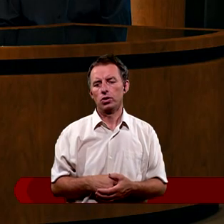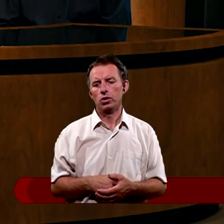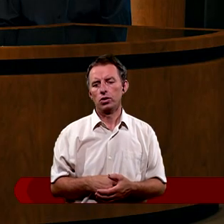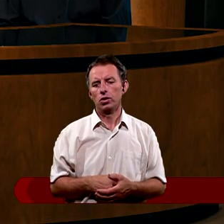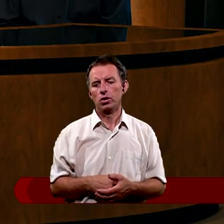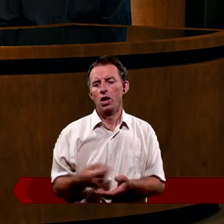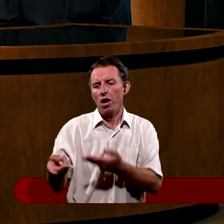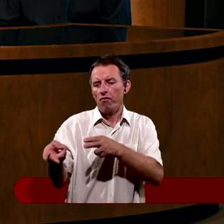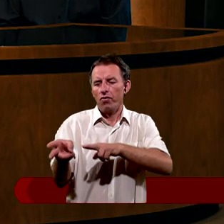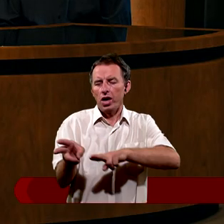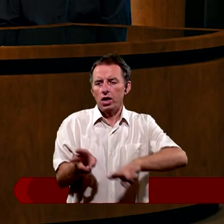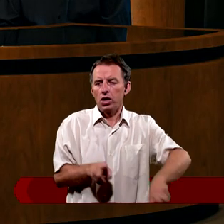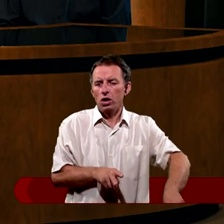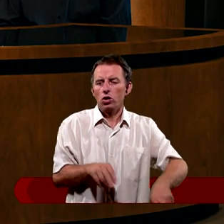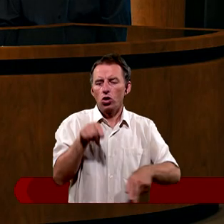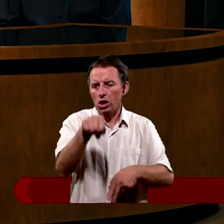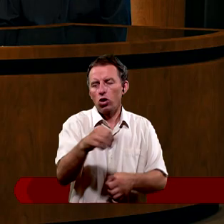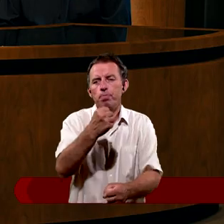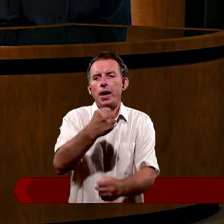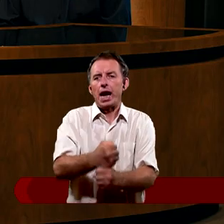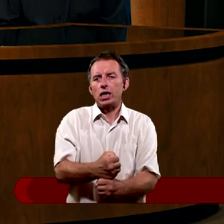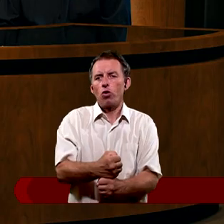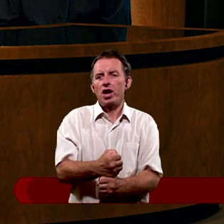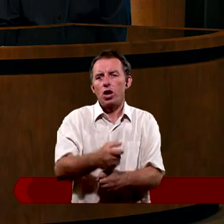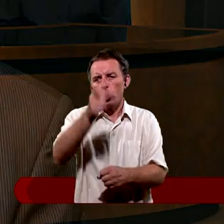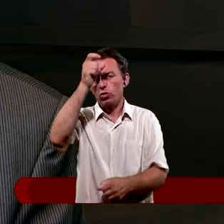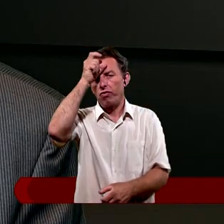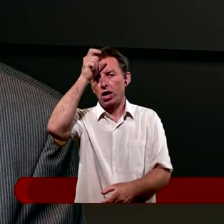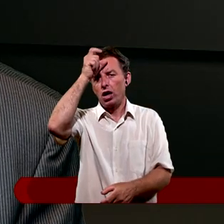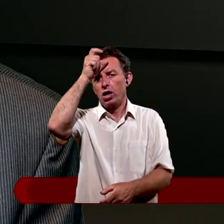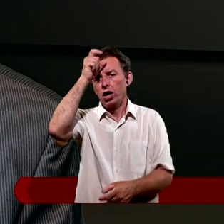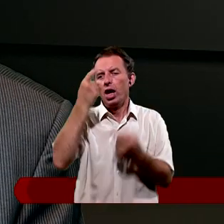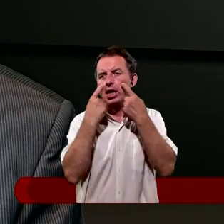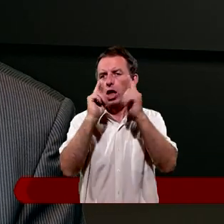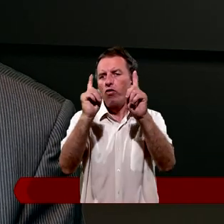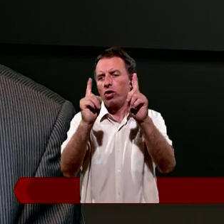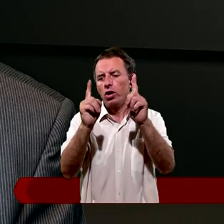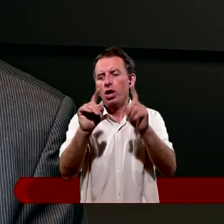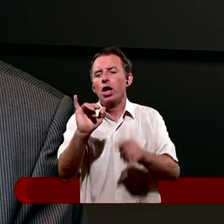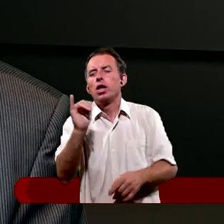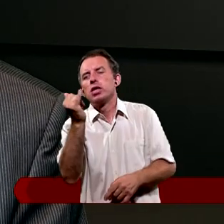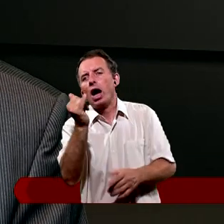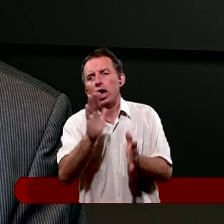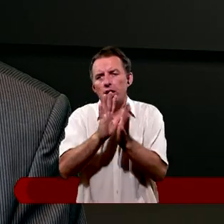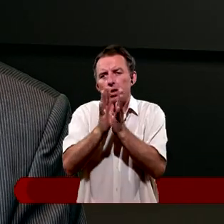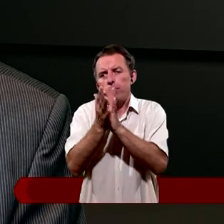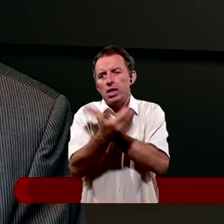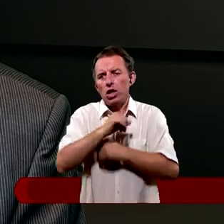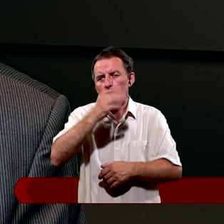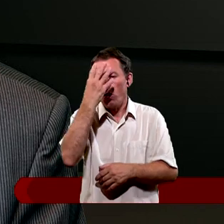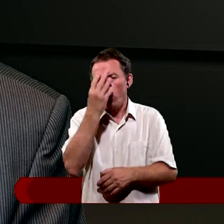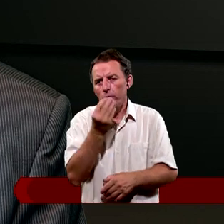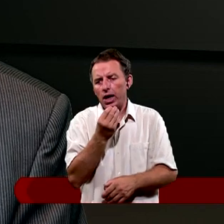I wracając do tego sparaliżowanego człowieka, zauważmy, jak zmienia się